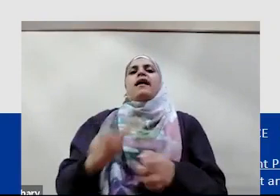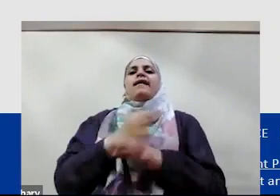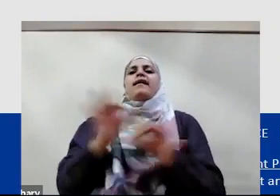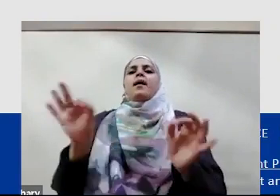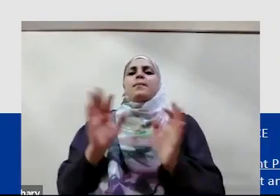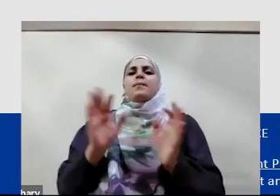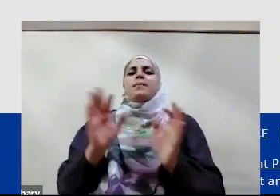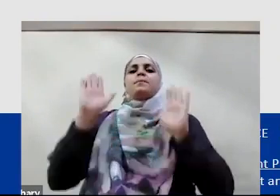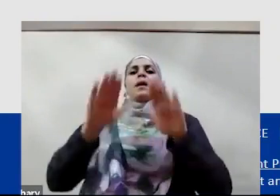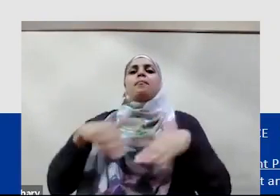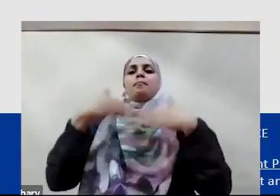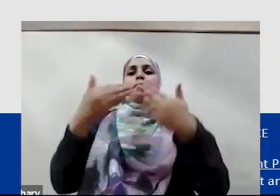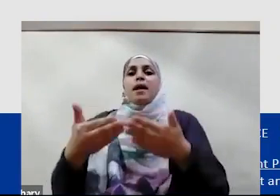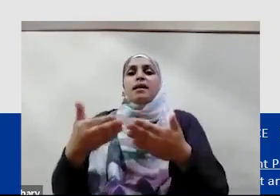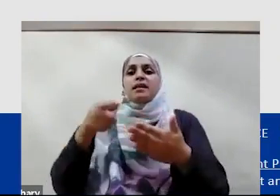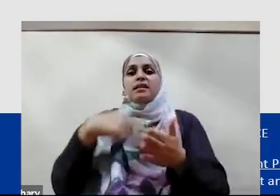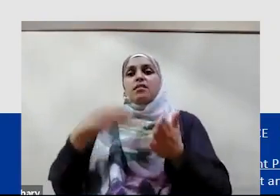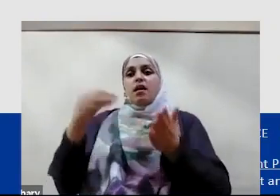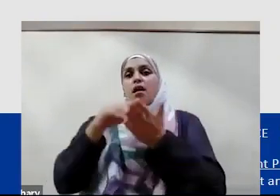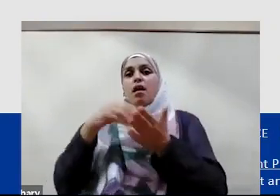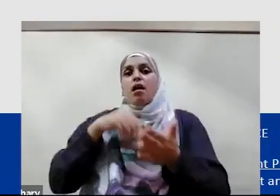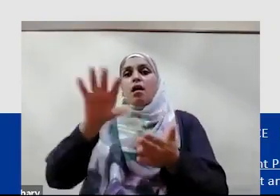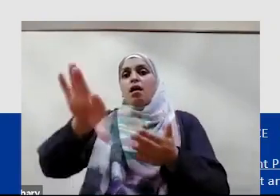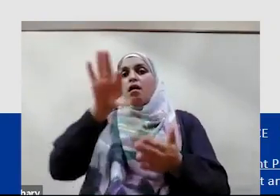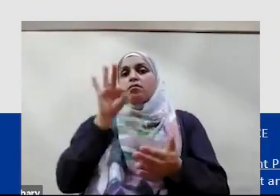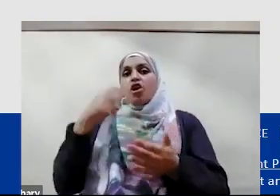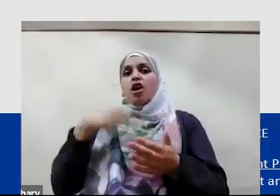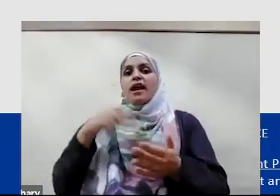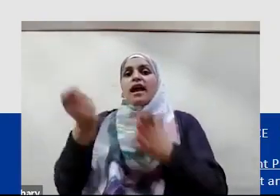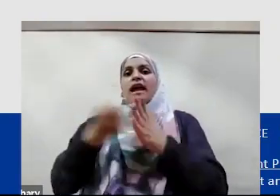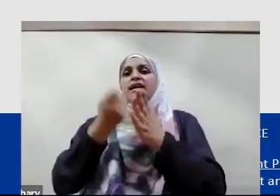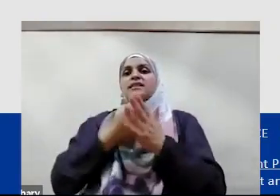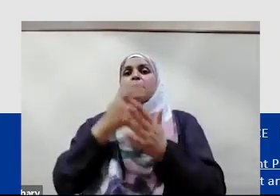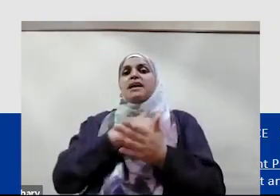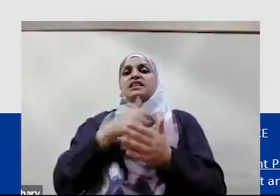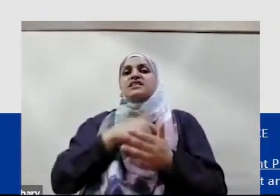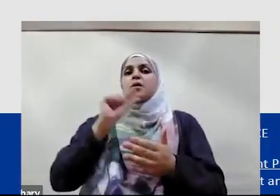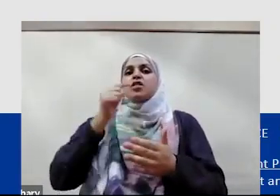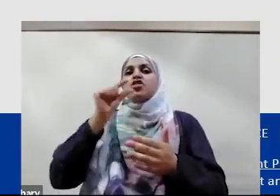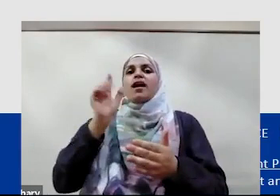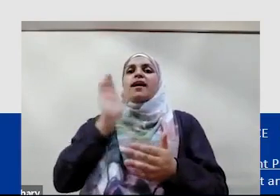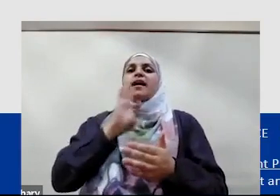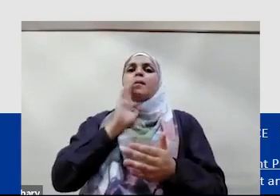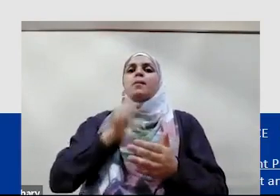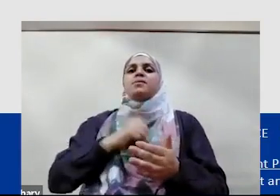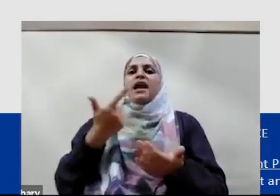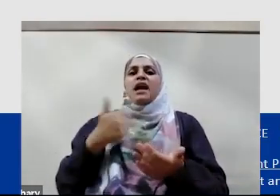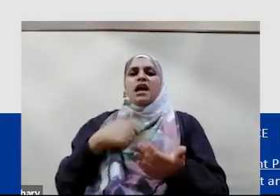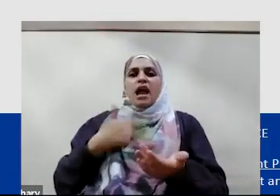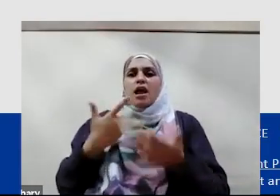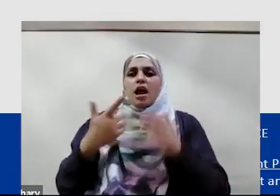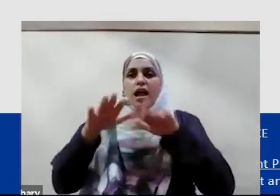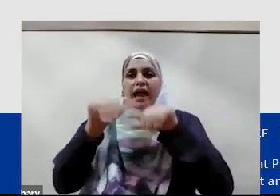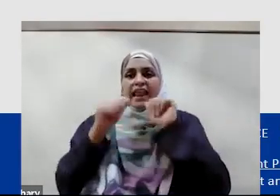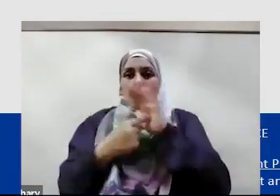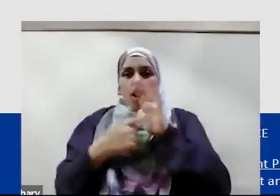بعد كده أقدر إن أنا أختار أكتب اسم الدرجة العلمية دي إيه،